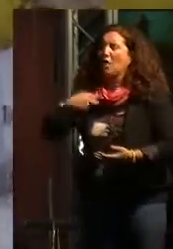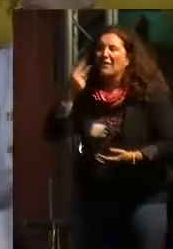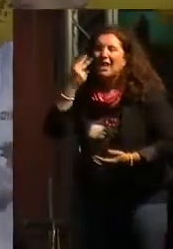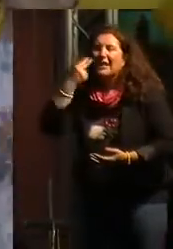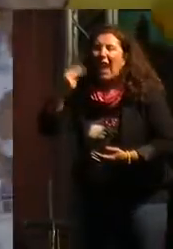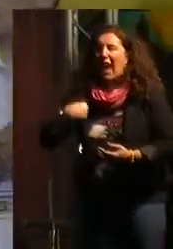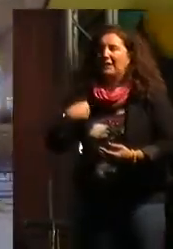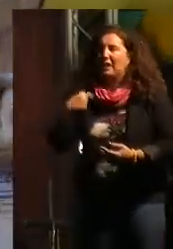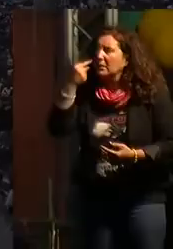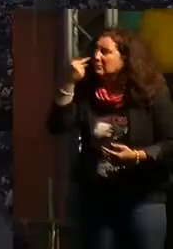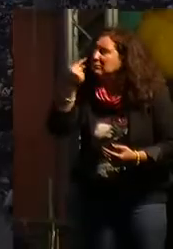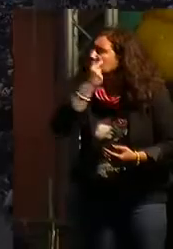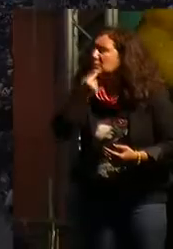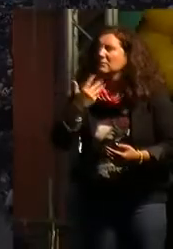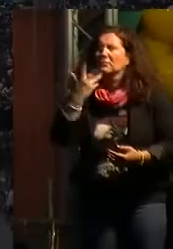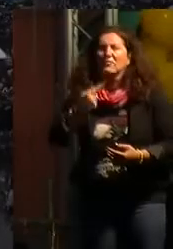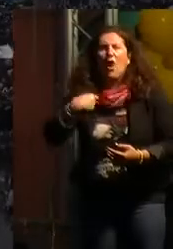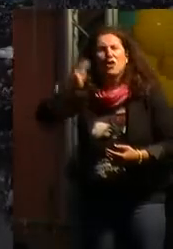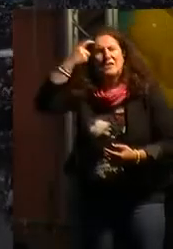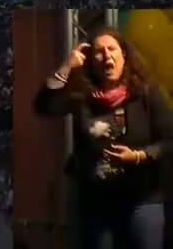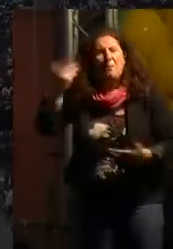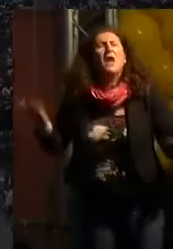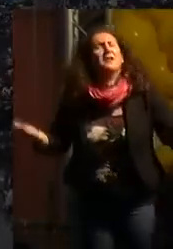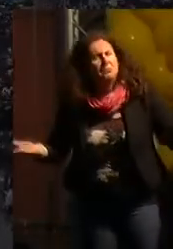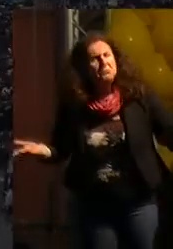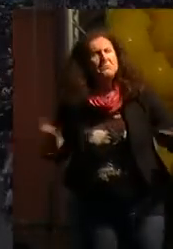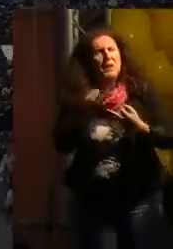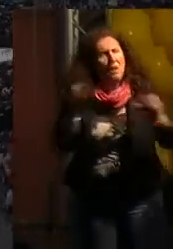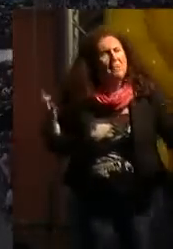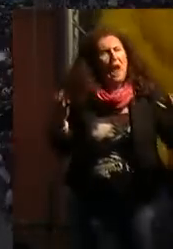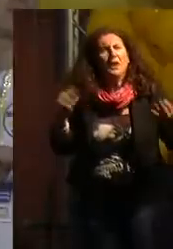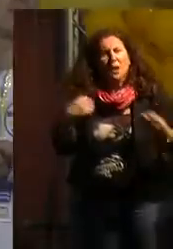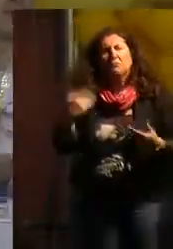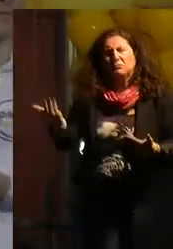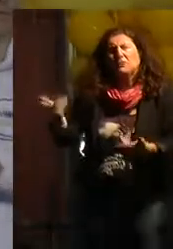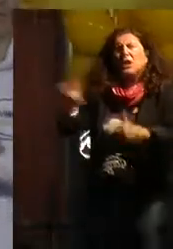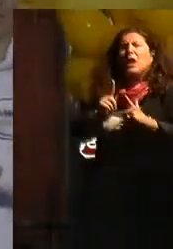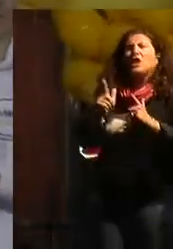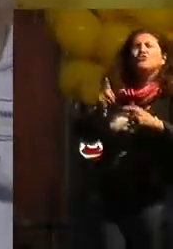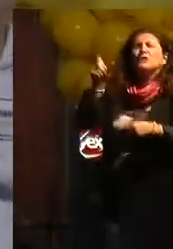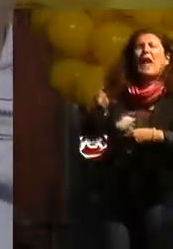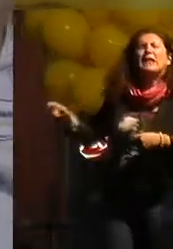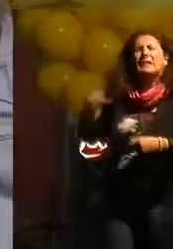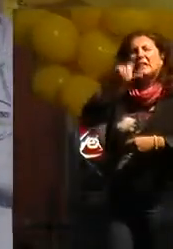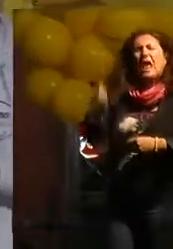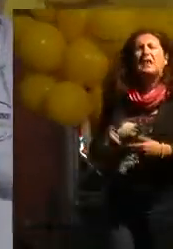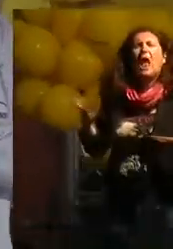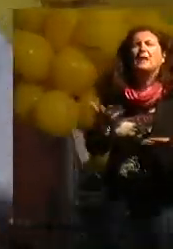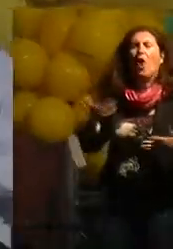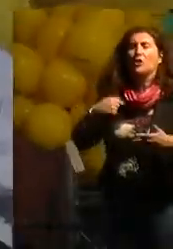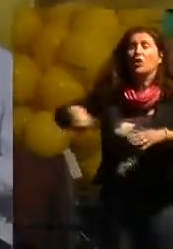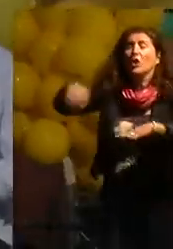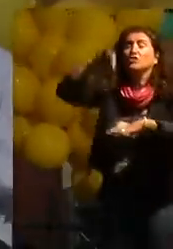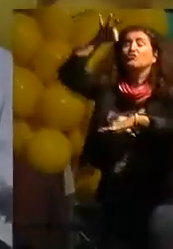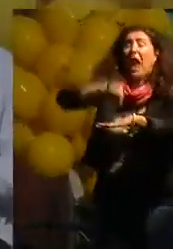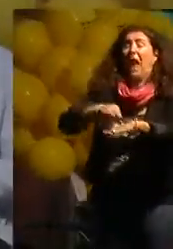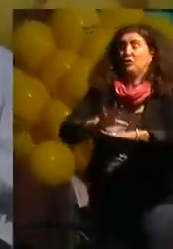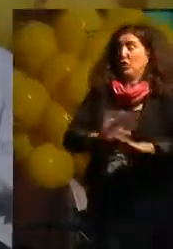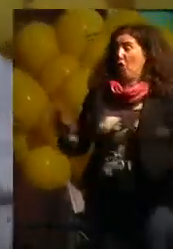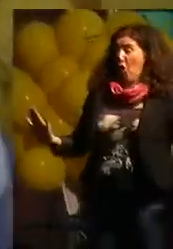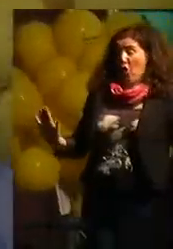a dire, signori cari, l'Italia è testa, come dice il suo inno, e i cittadini italiani sono al centro delle istituzioni.